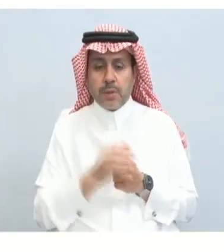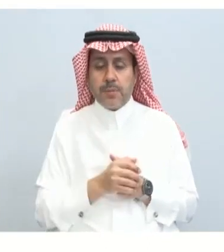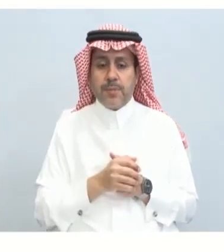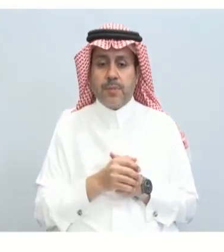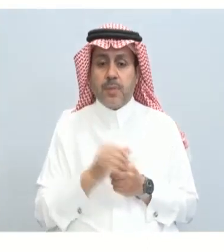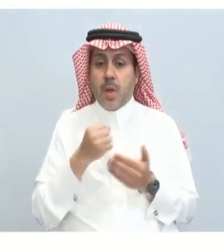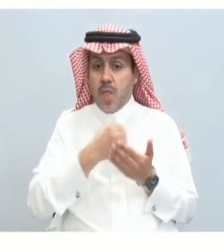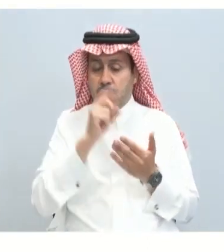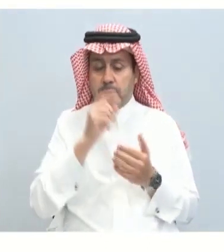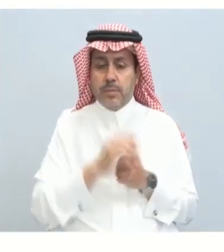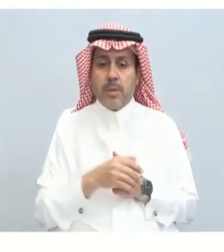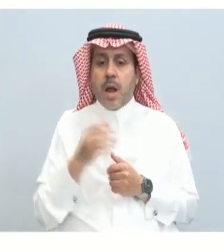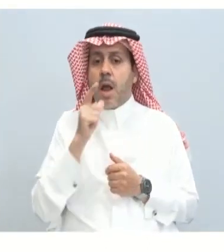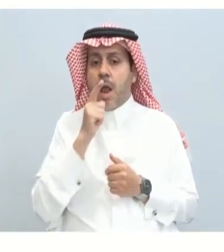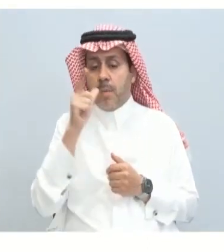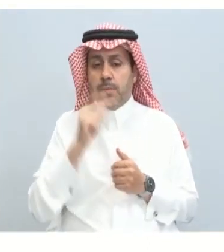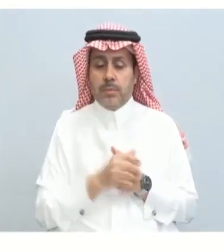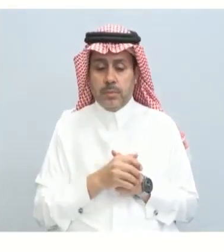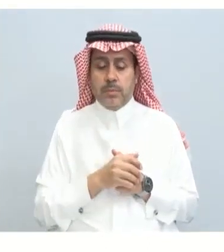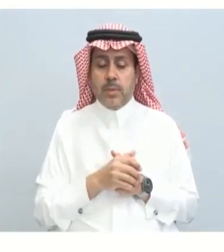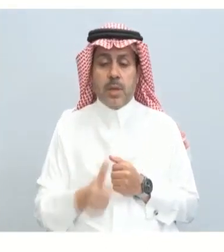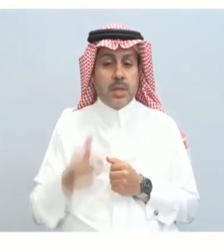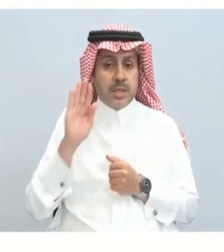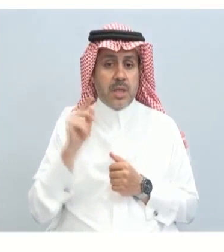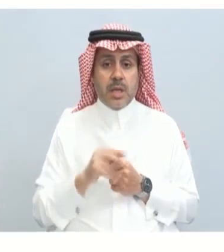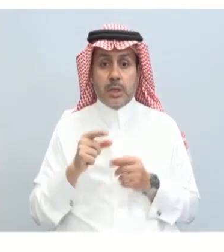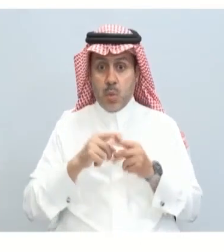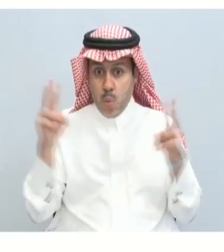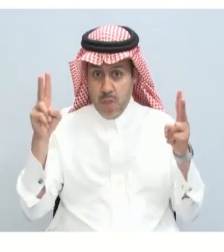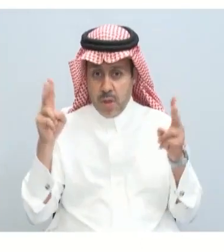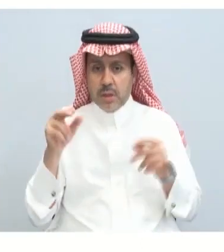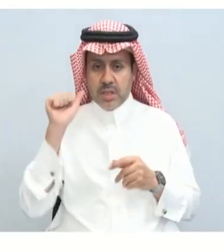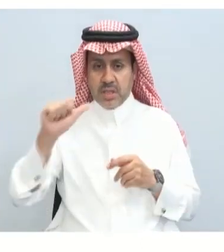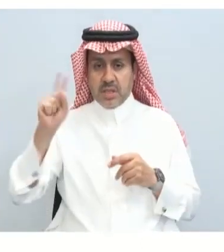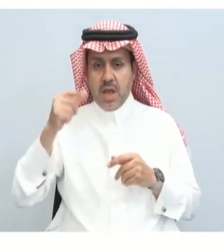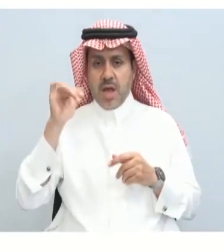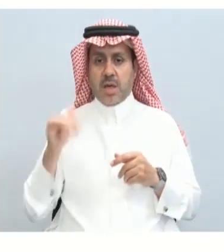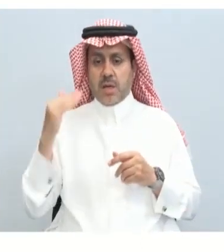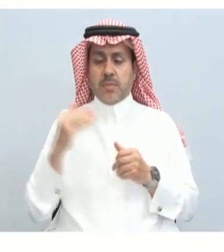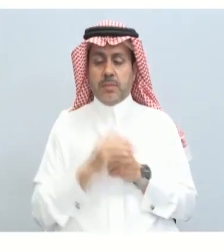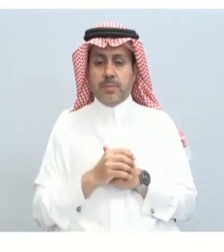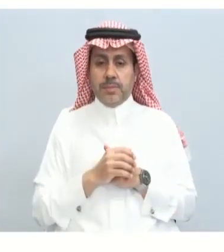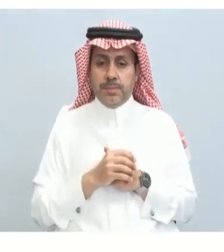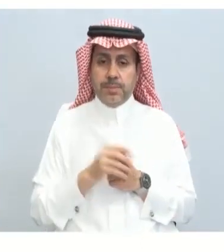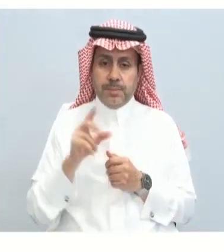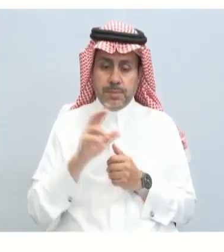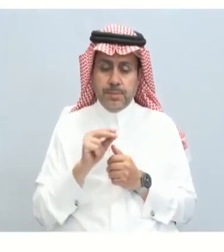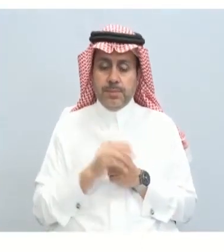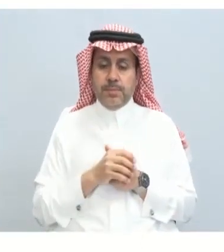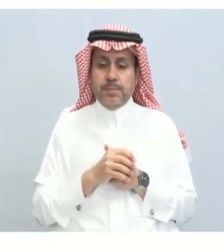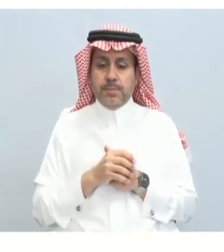وحذفنا المشبه به هو الكلام وتسمى استعاره تصريحيه اذا استعاره اما يحذف مشبه ومشبه به